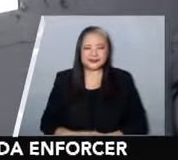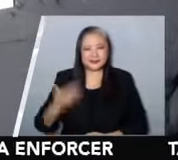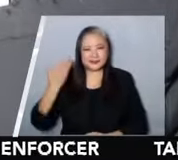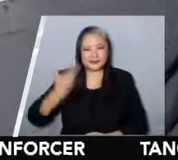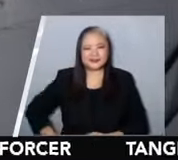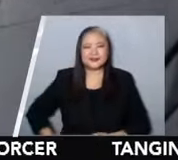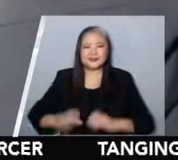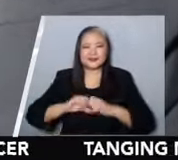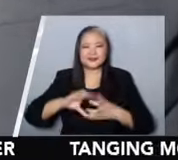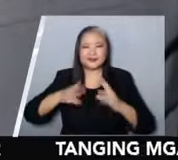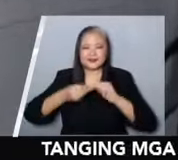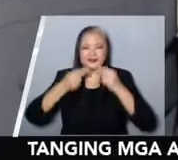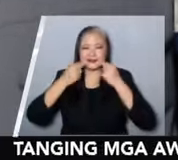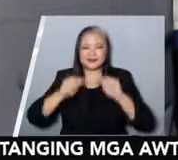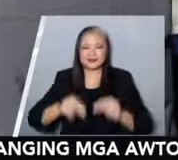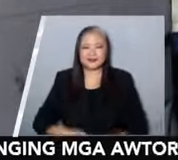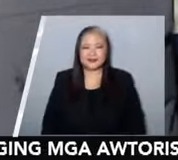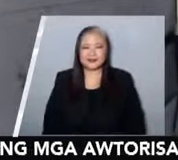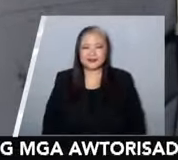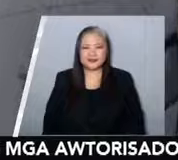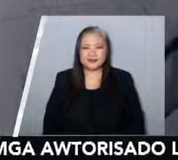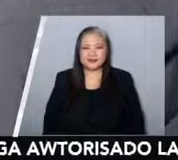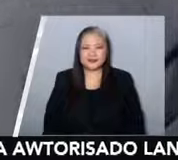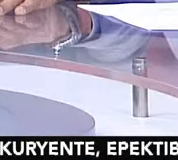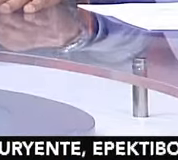sa GMA Integrated News.